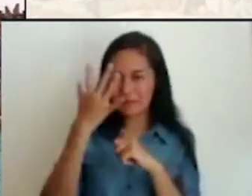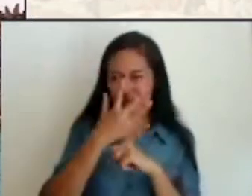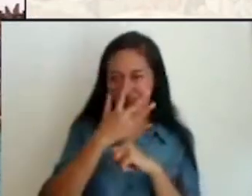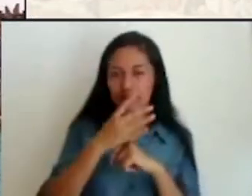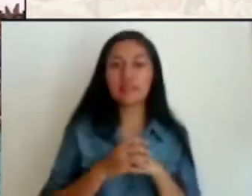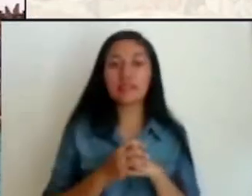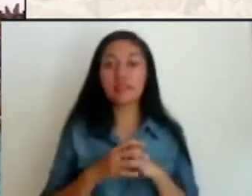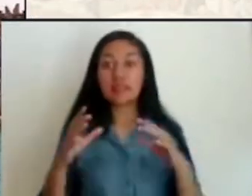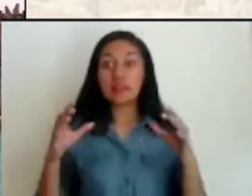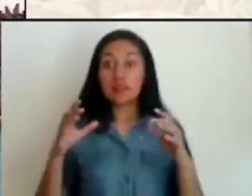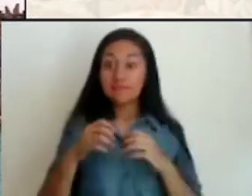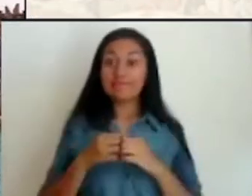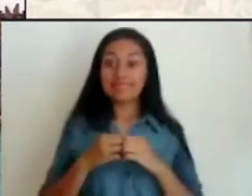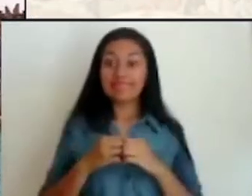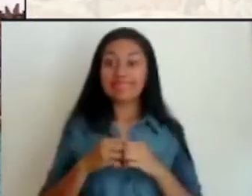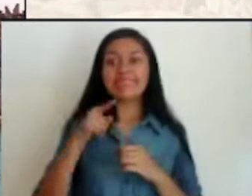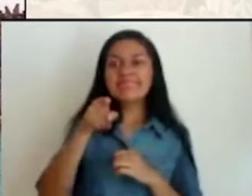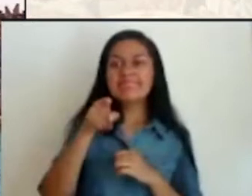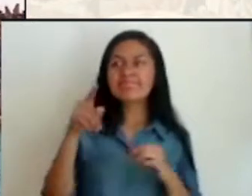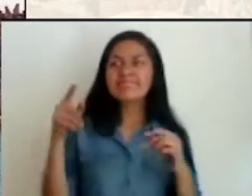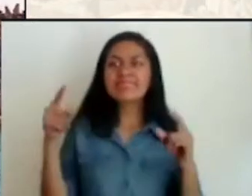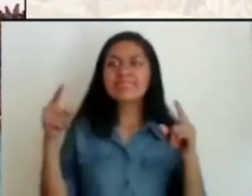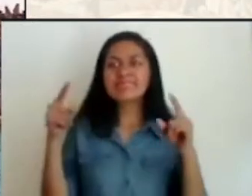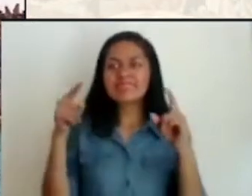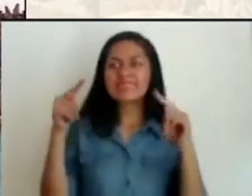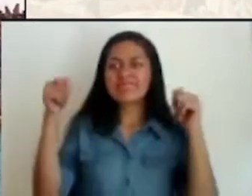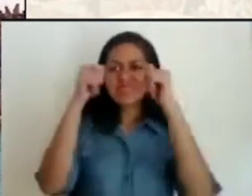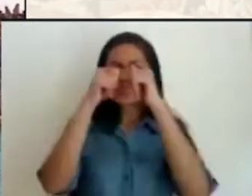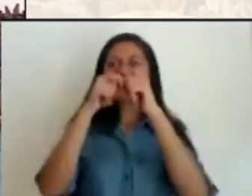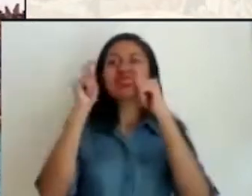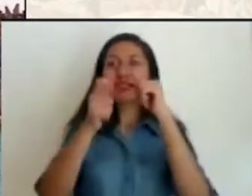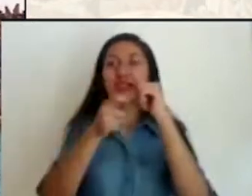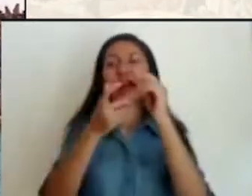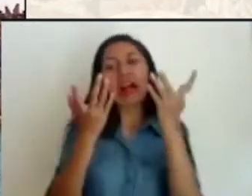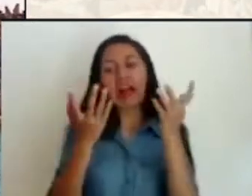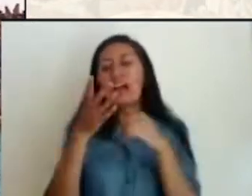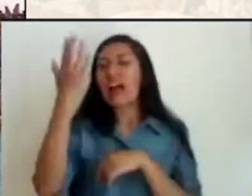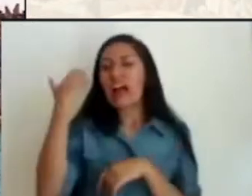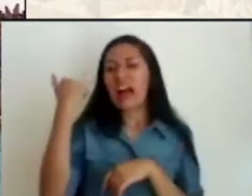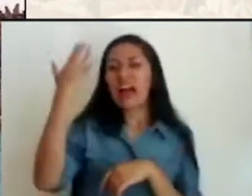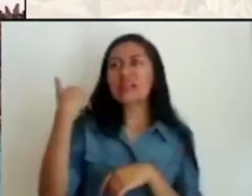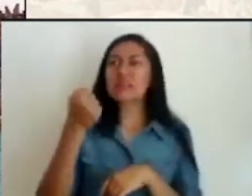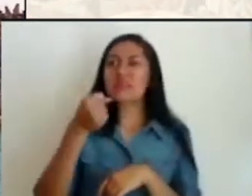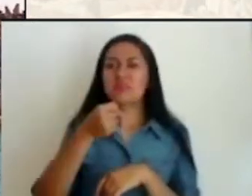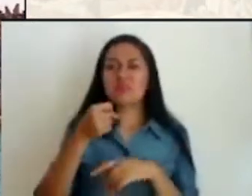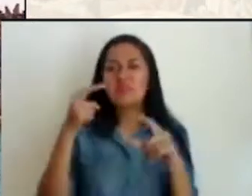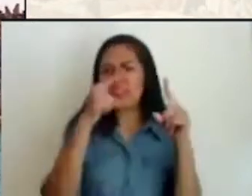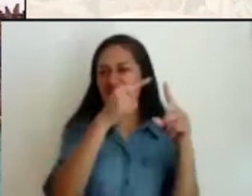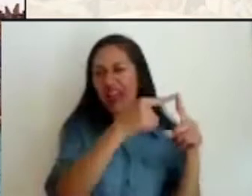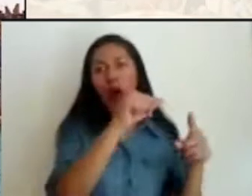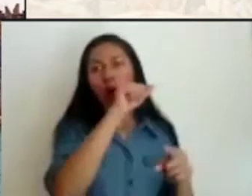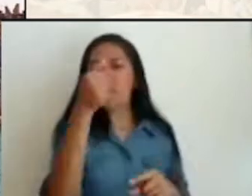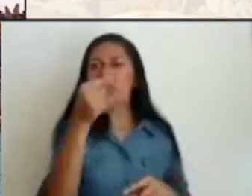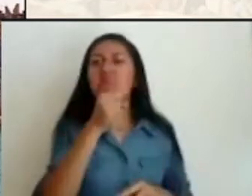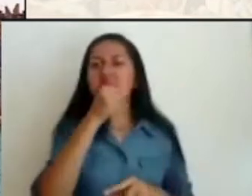E possibilmente rappresenta una delle vieja iglesie, Santa Cilia, che